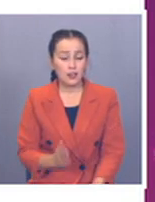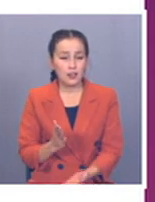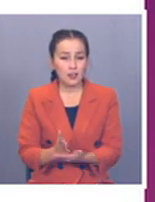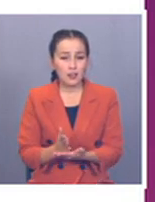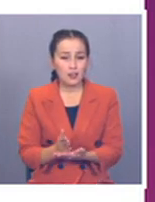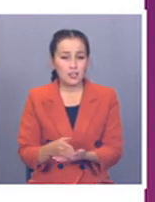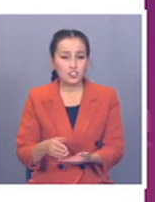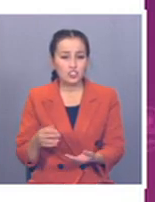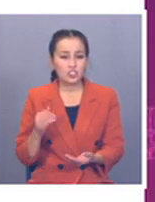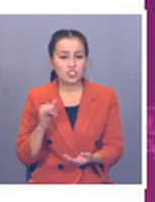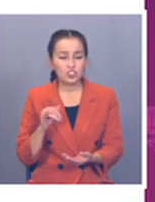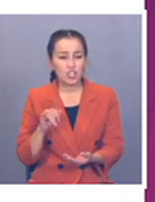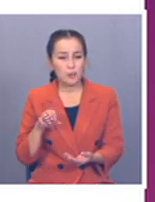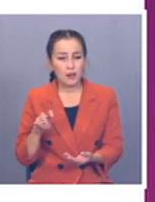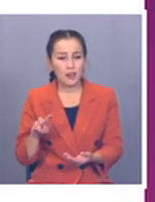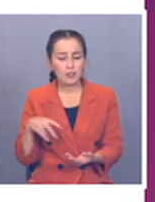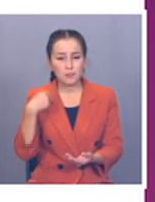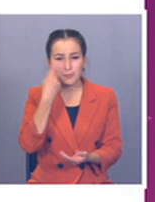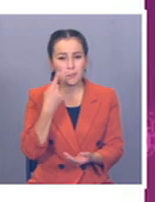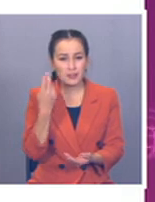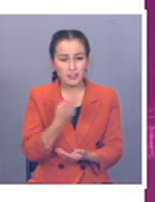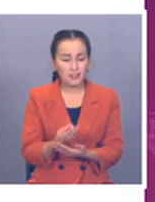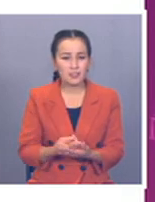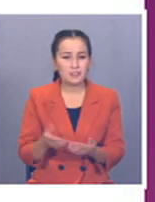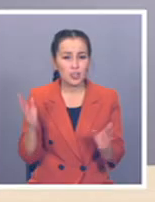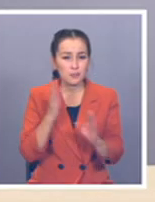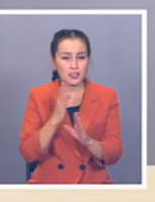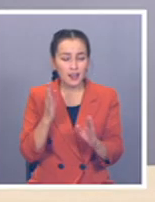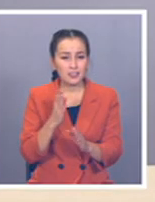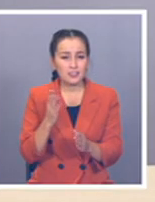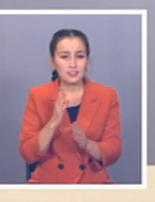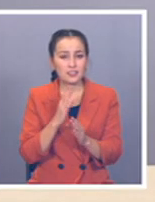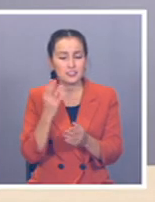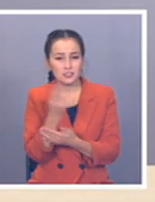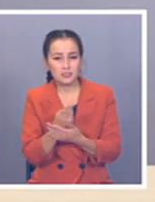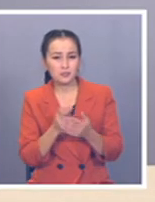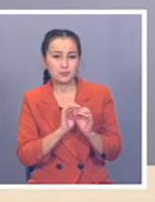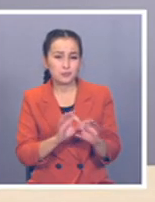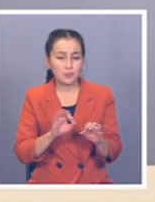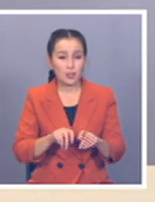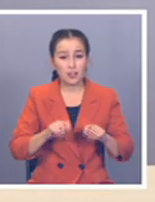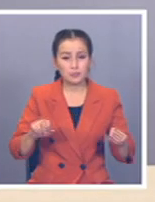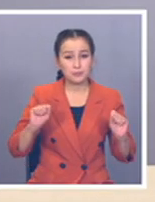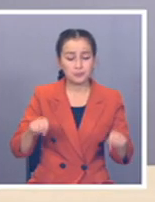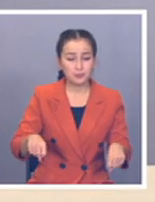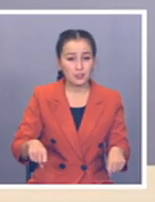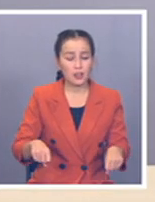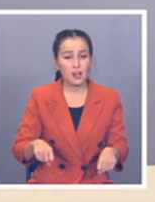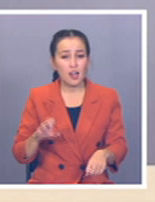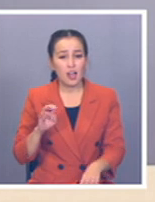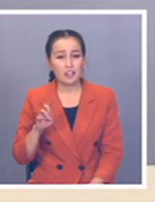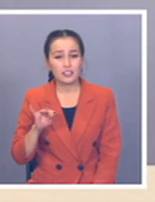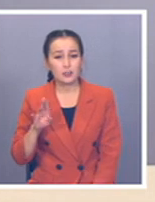Жаманның бейнесін табиғатты сипаттау арқылы аша аламыз ба? Олай болса, оқушылар, әдеби көркемдегіш